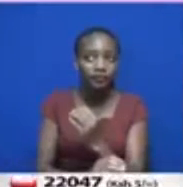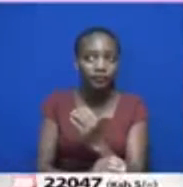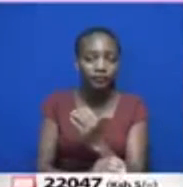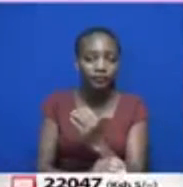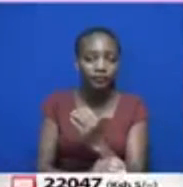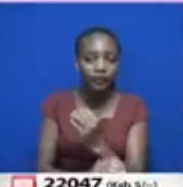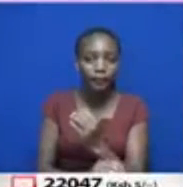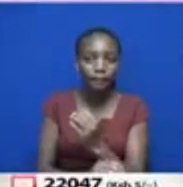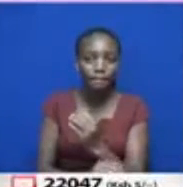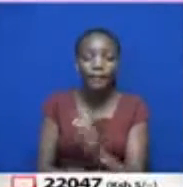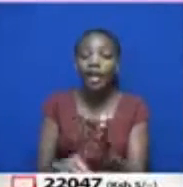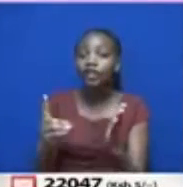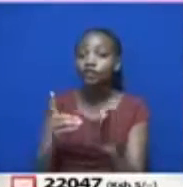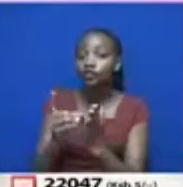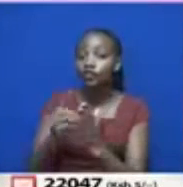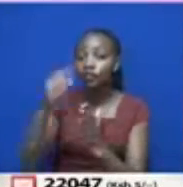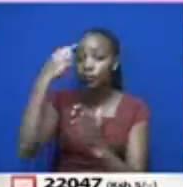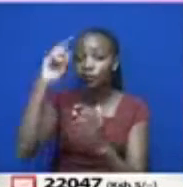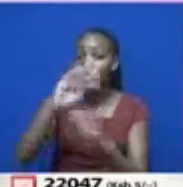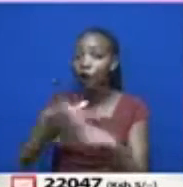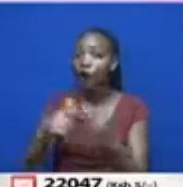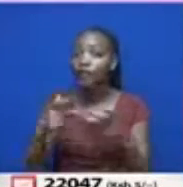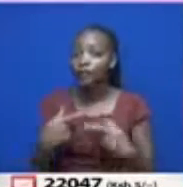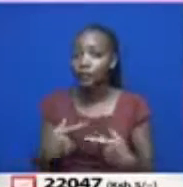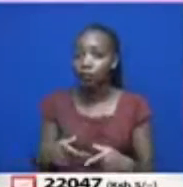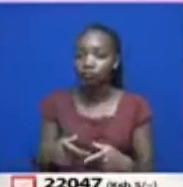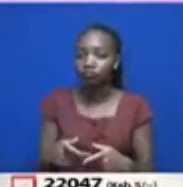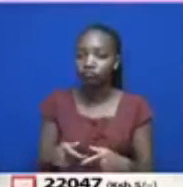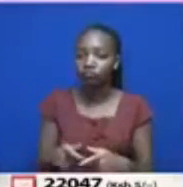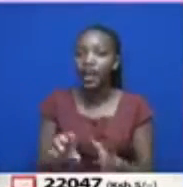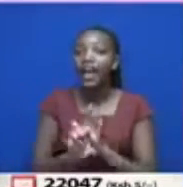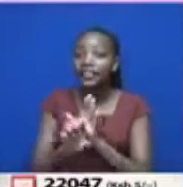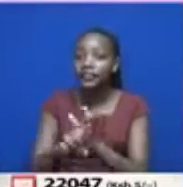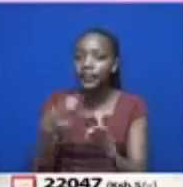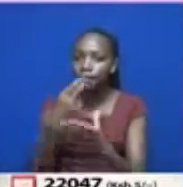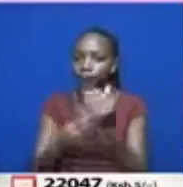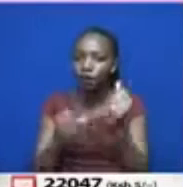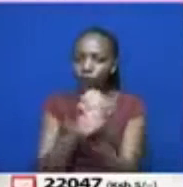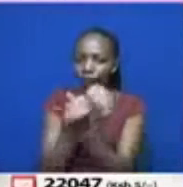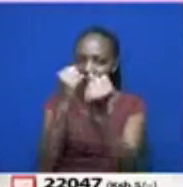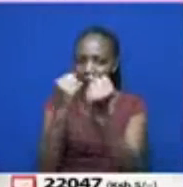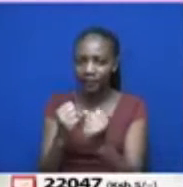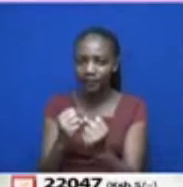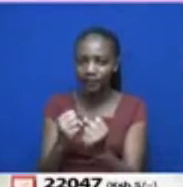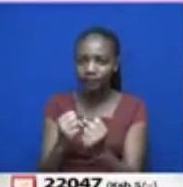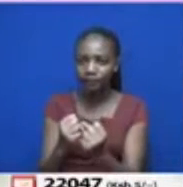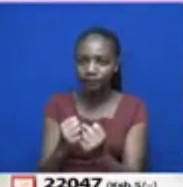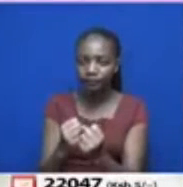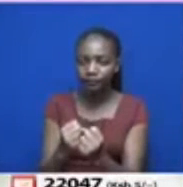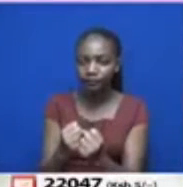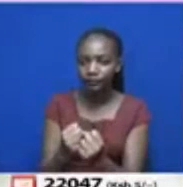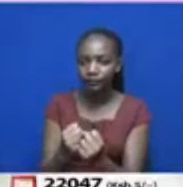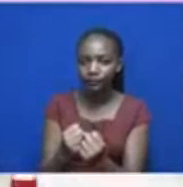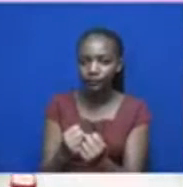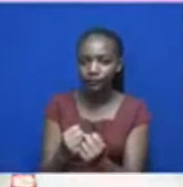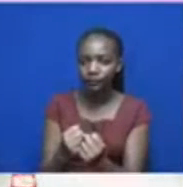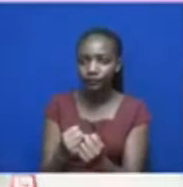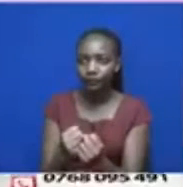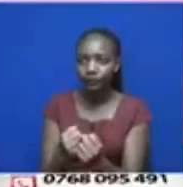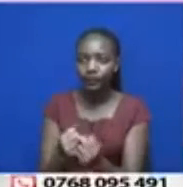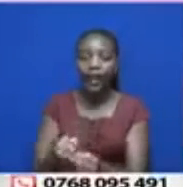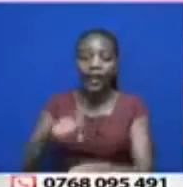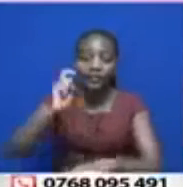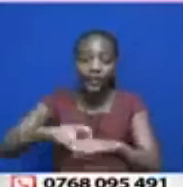udiplomasia kati ya mtu na mtu mwingine, kati ya rais na rais mwingine. Ukiangalia pengine tukizingatia